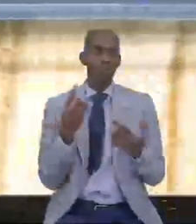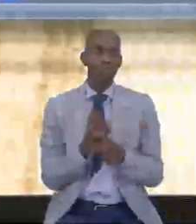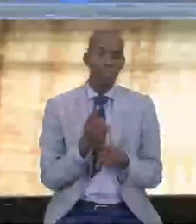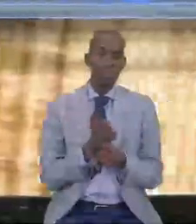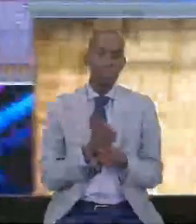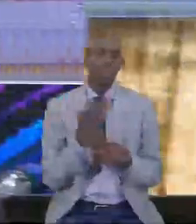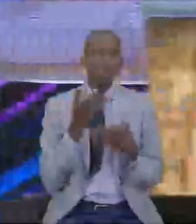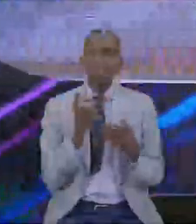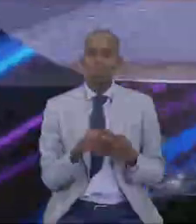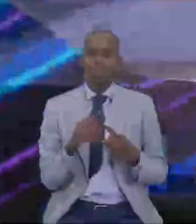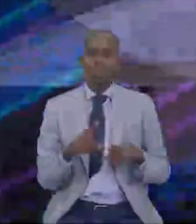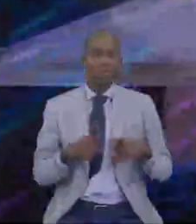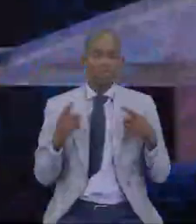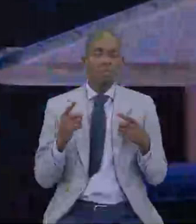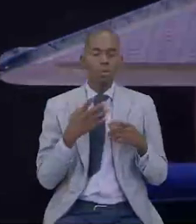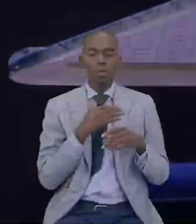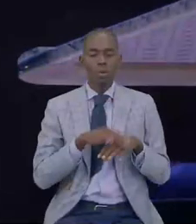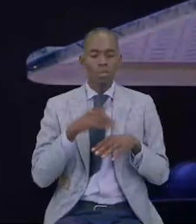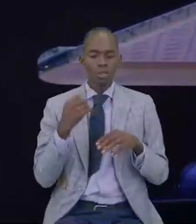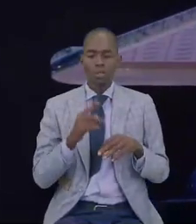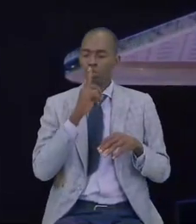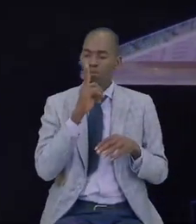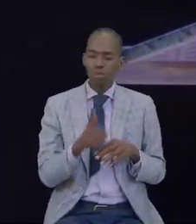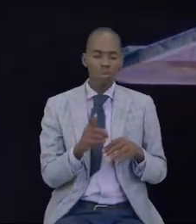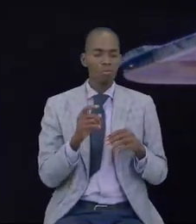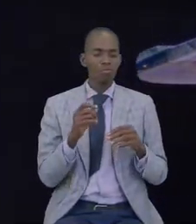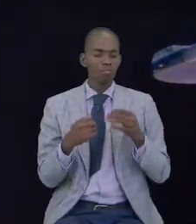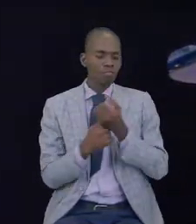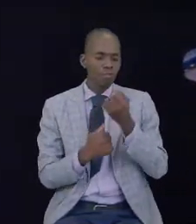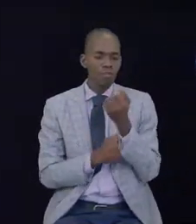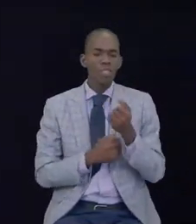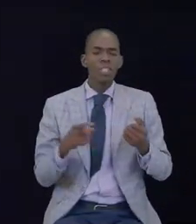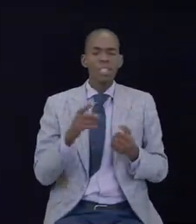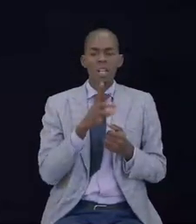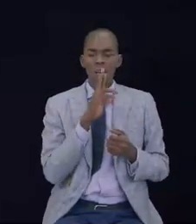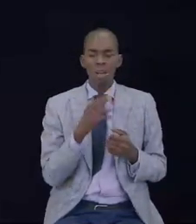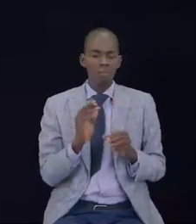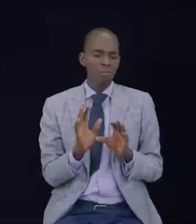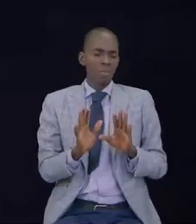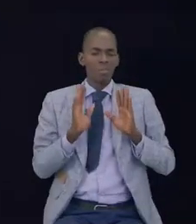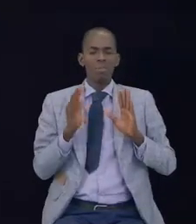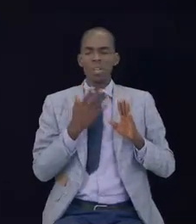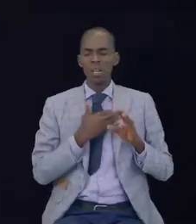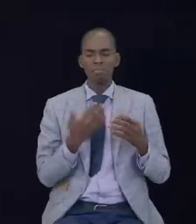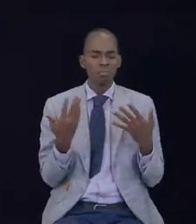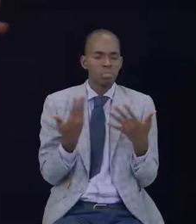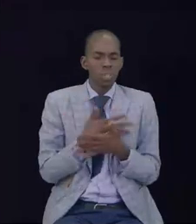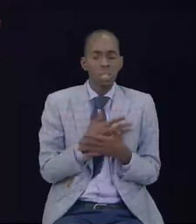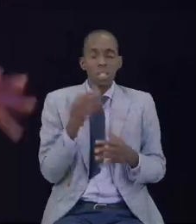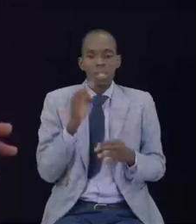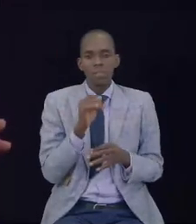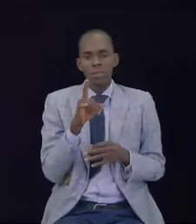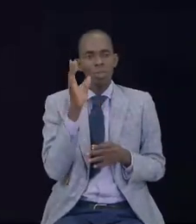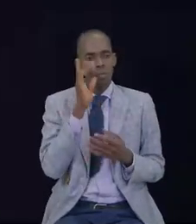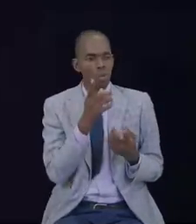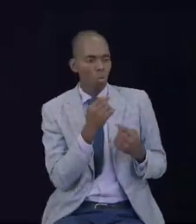sur le fondement sûr, mais ils sont timides et ils sont craintifs. Et si quelqu'un vient qui observe pour dire voici